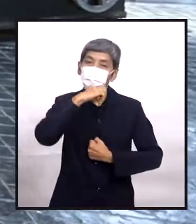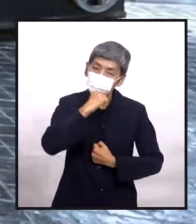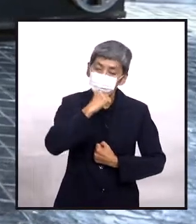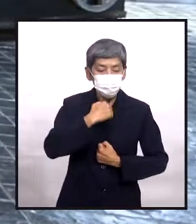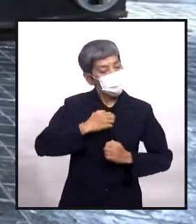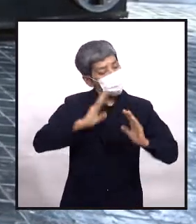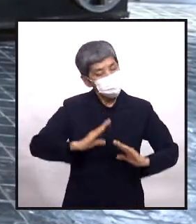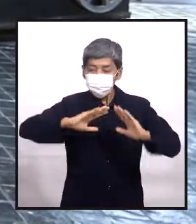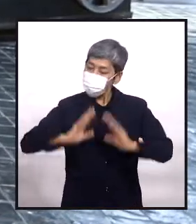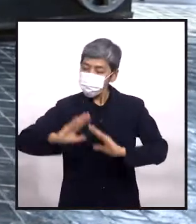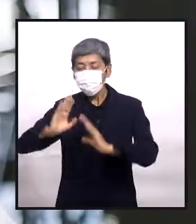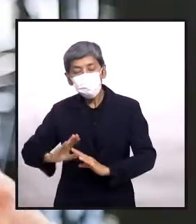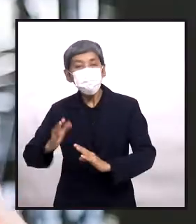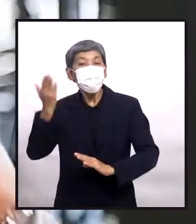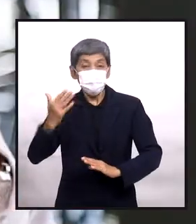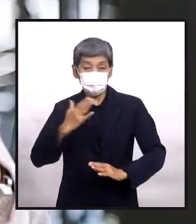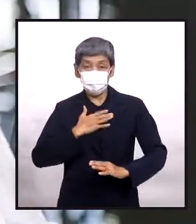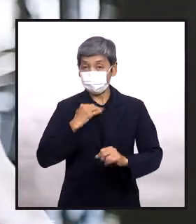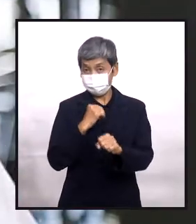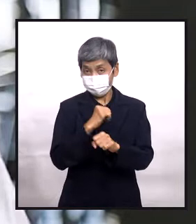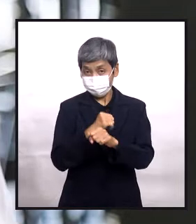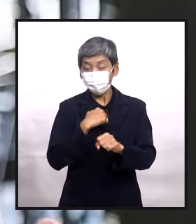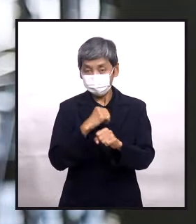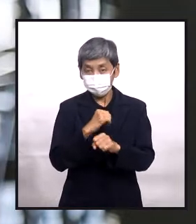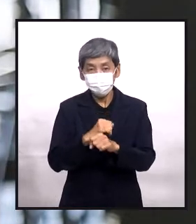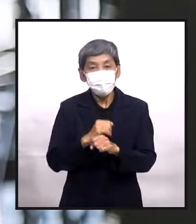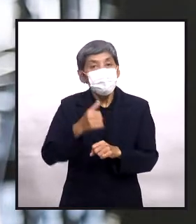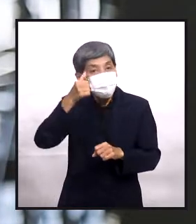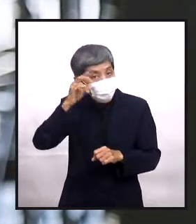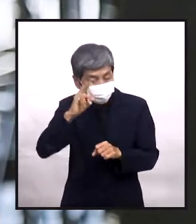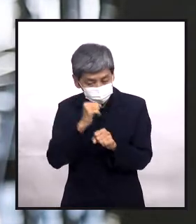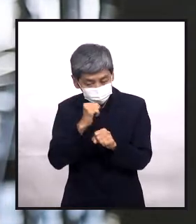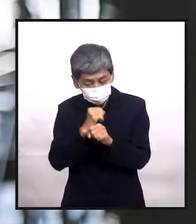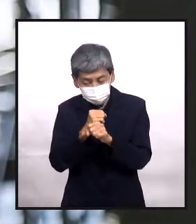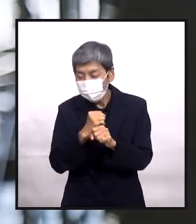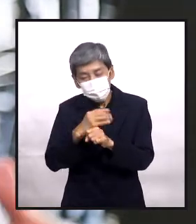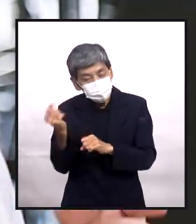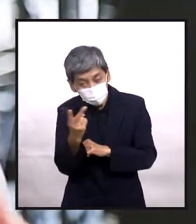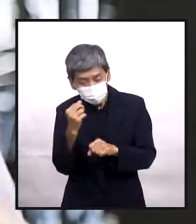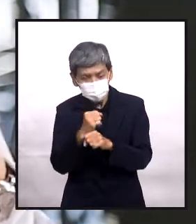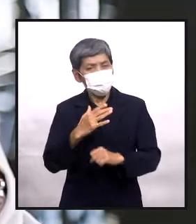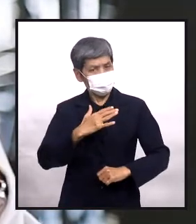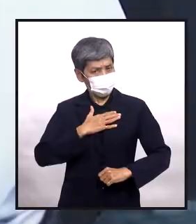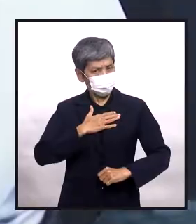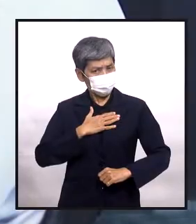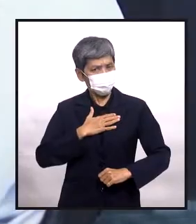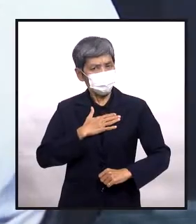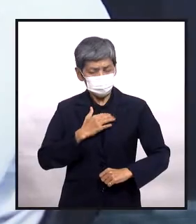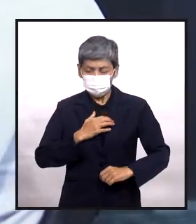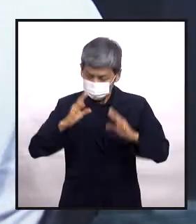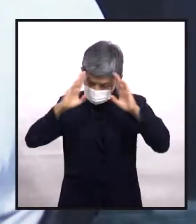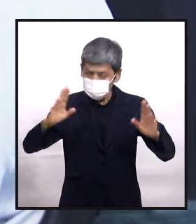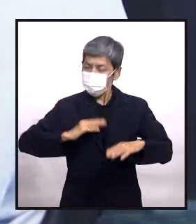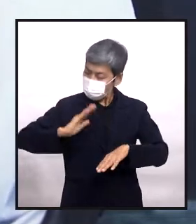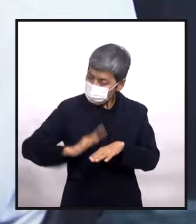ซึ่งสัญลักษณ ์เป็นสัญลักษณ์แต่ก่อนผมต้องทำงานอย่างที่บอกอ่ะ7วันต่อสัปดาห์ถึงตีสองเพื่อจะพิสูจน์ว่าไอ้ฉัน เป็นคนประ